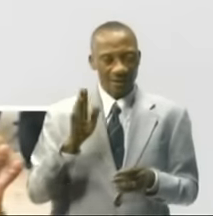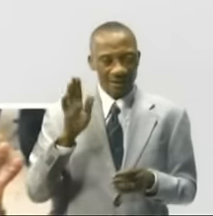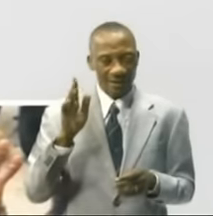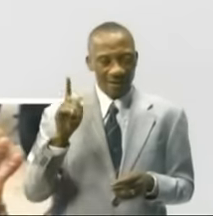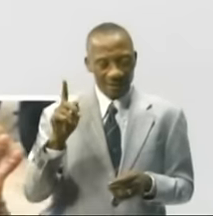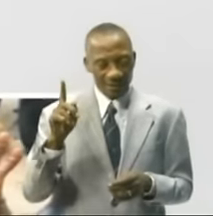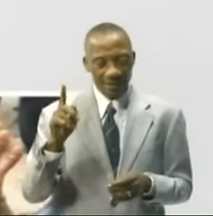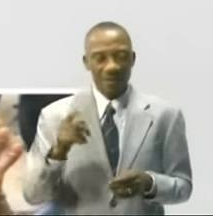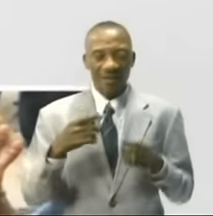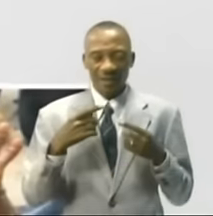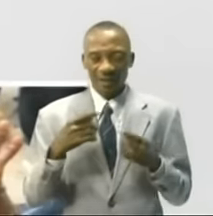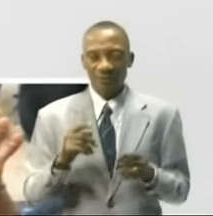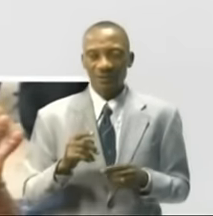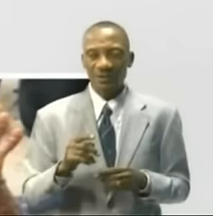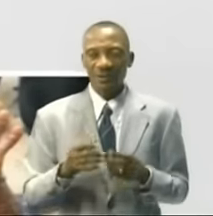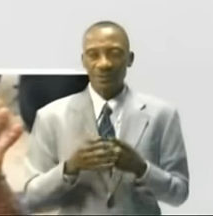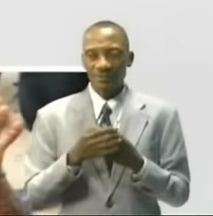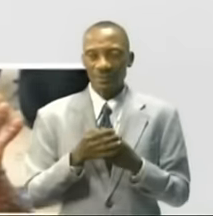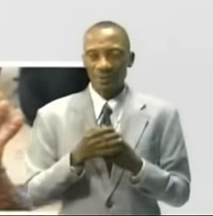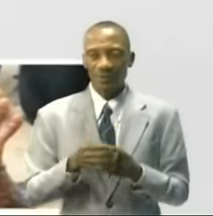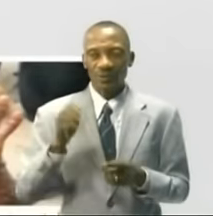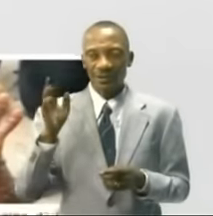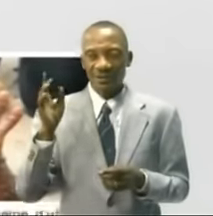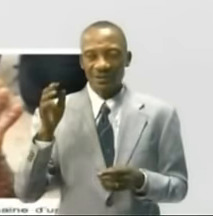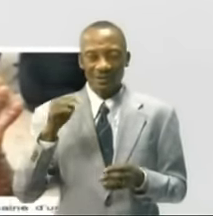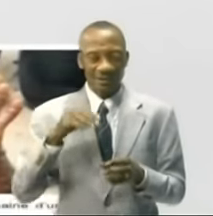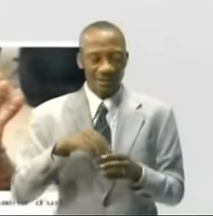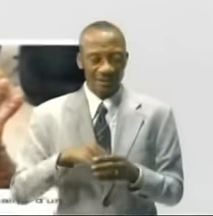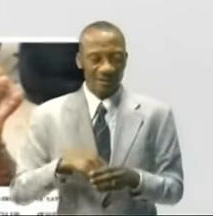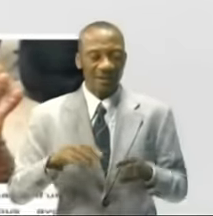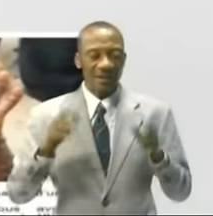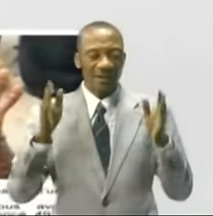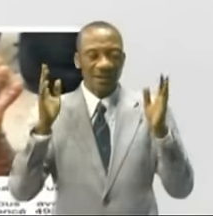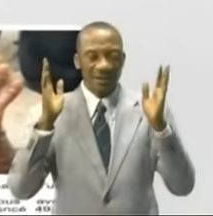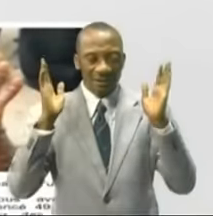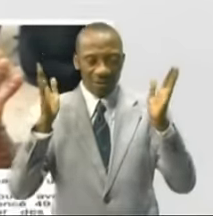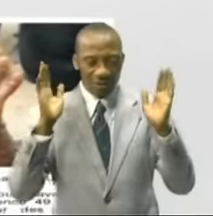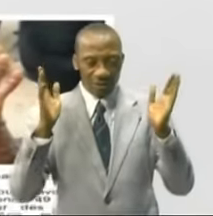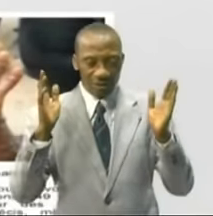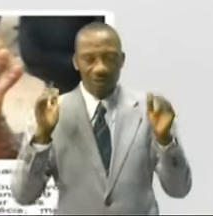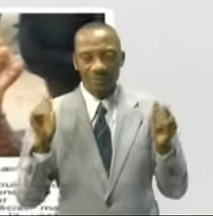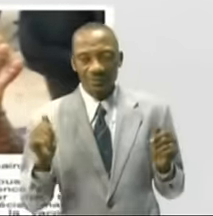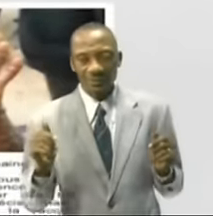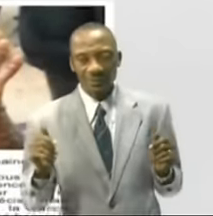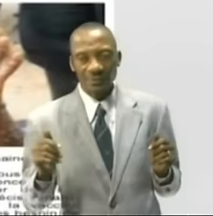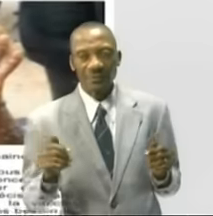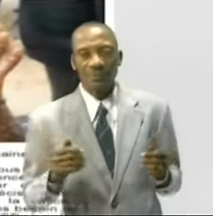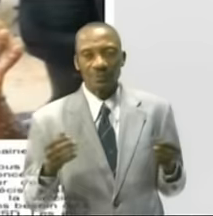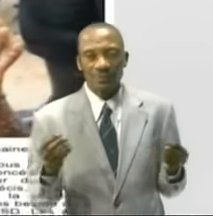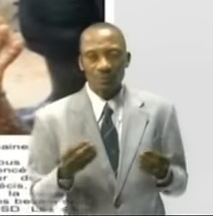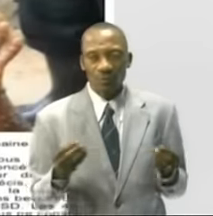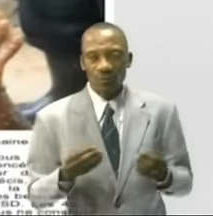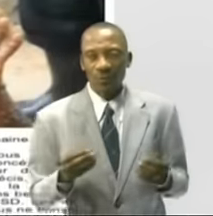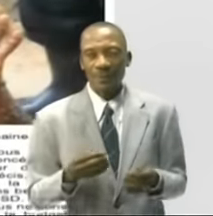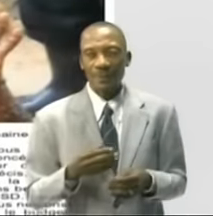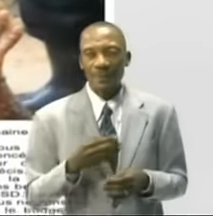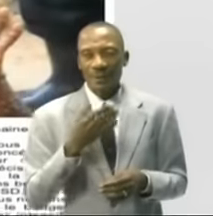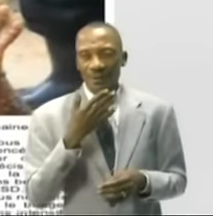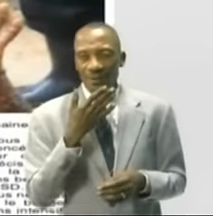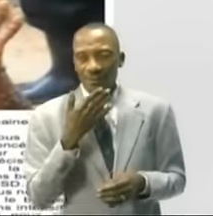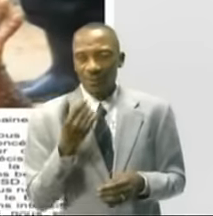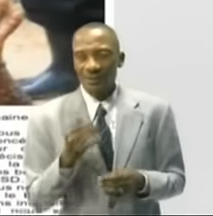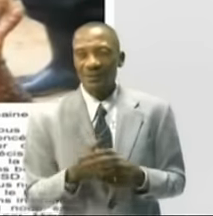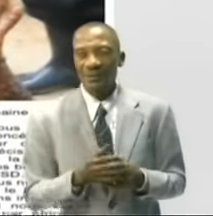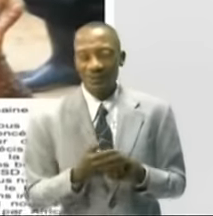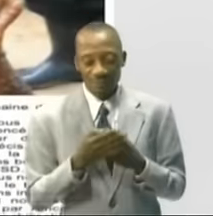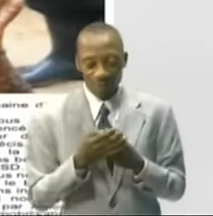cas suspects à l'épidémie de Mpox ont été signalés dans la ville de Kinshasa, dont 29 sont positifs et 2 décès selon